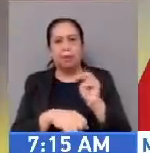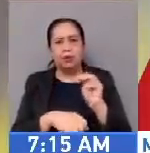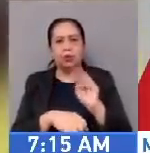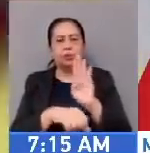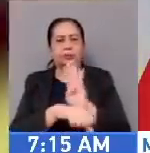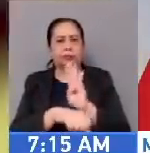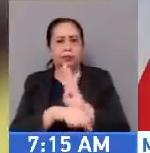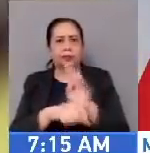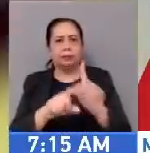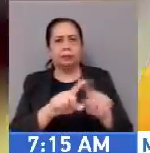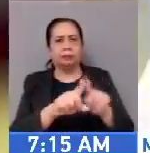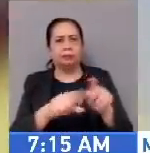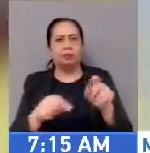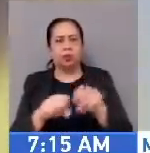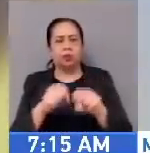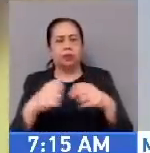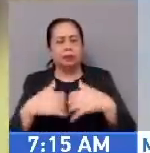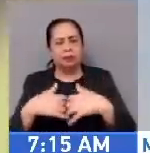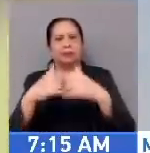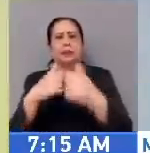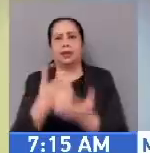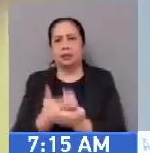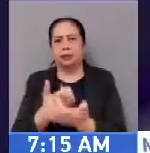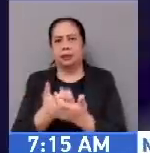para maibangon ang ekonomiya ng bansa.